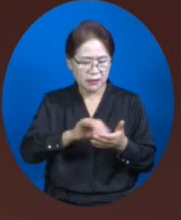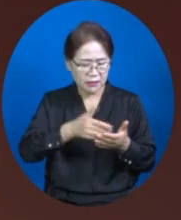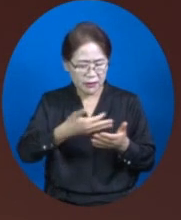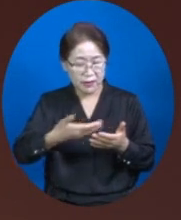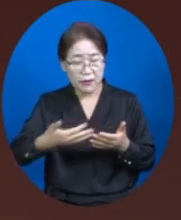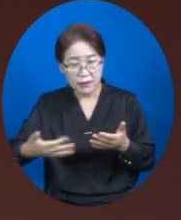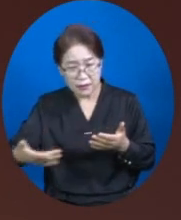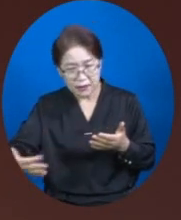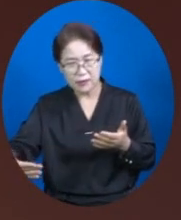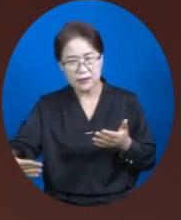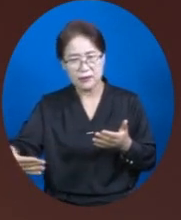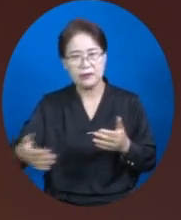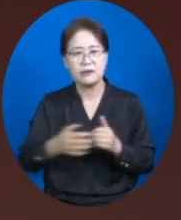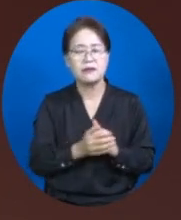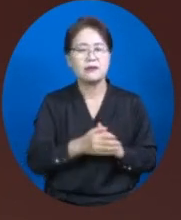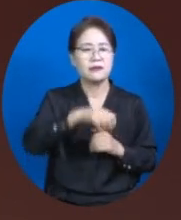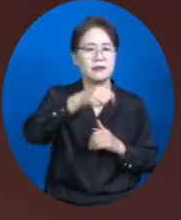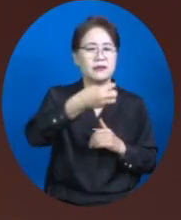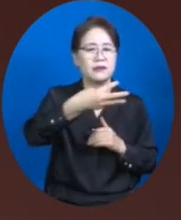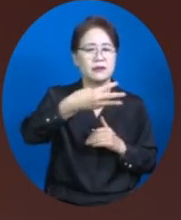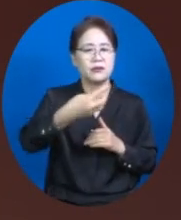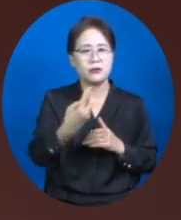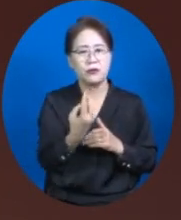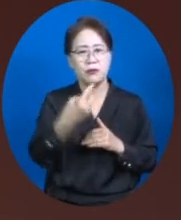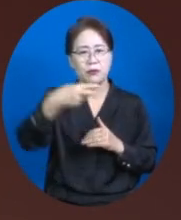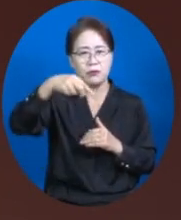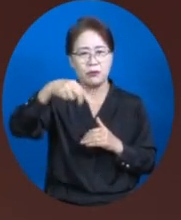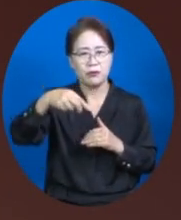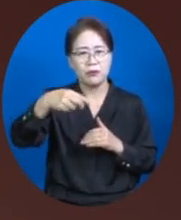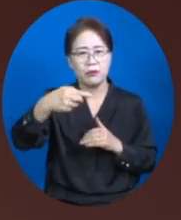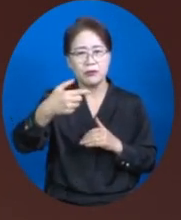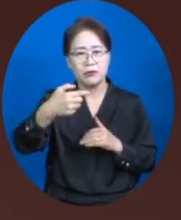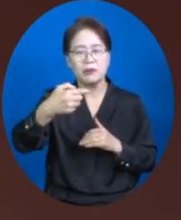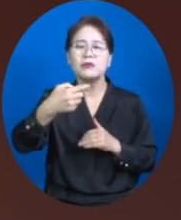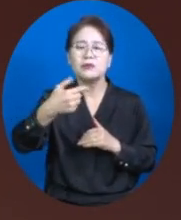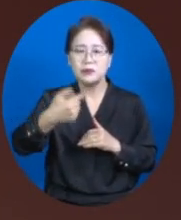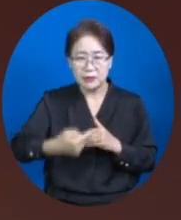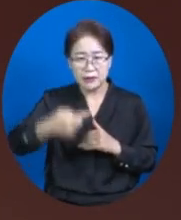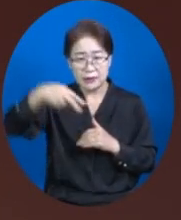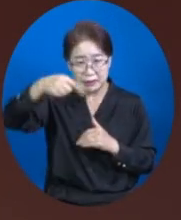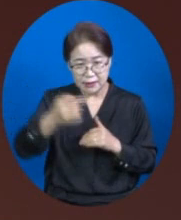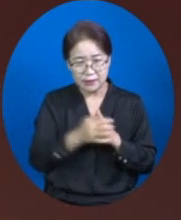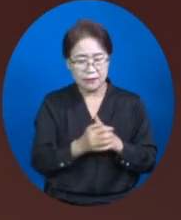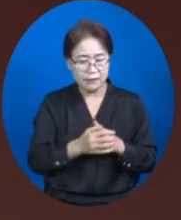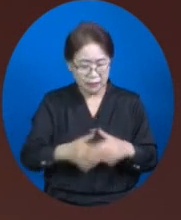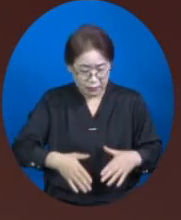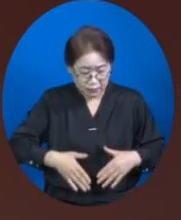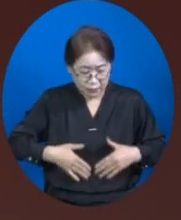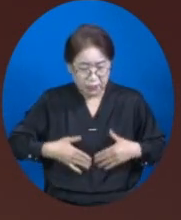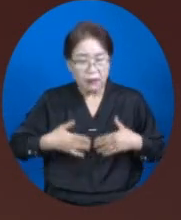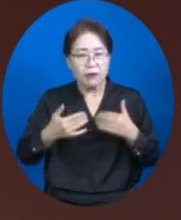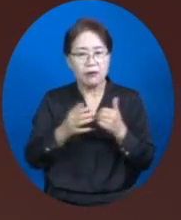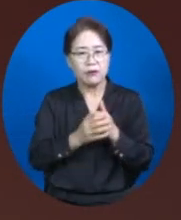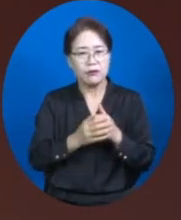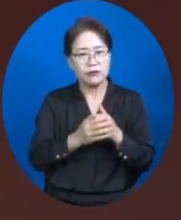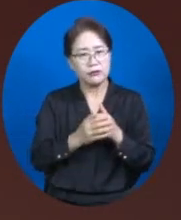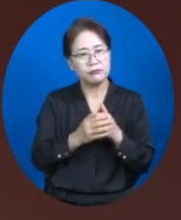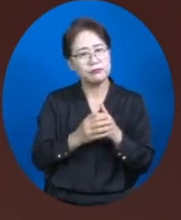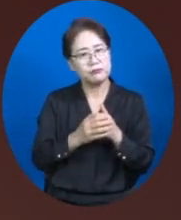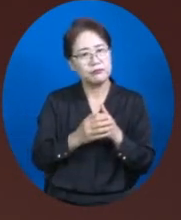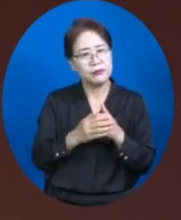시간을 털어놓으시라고 말합니다 봄이 오면 여름이 오고 여름이 가면 가을이 오고